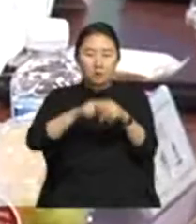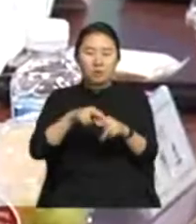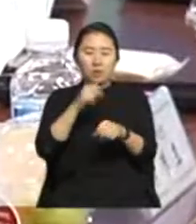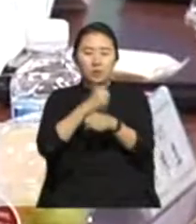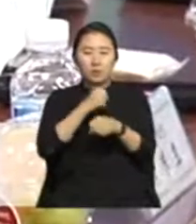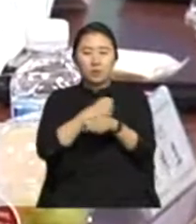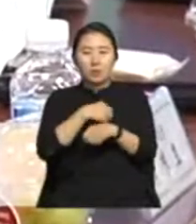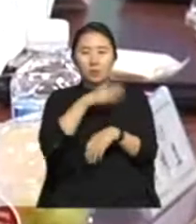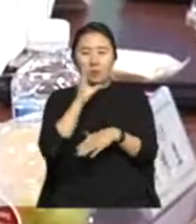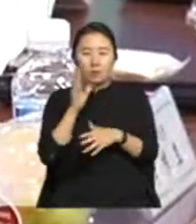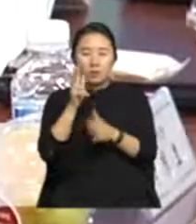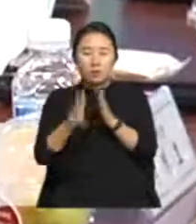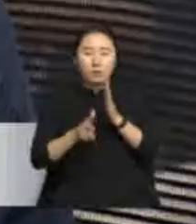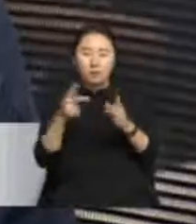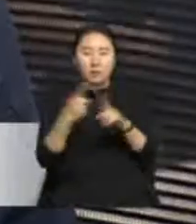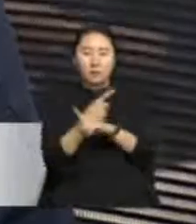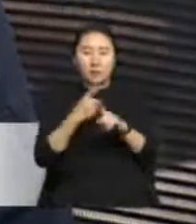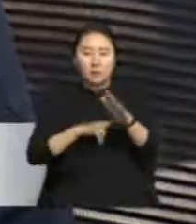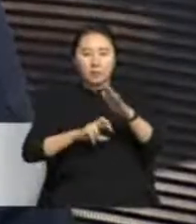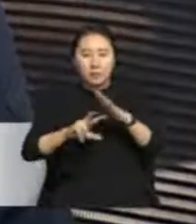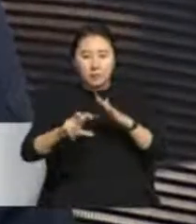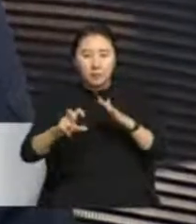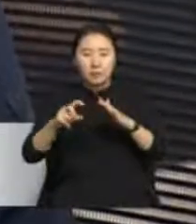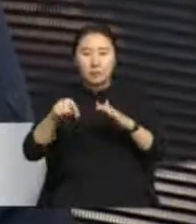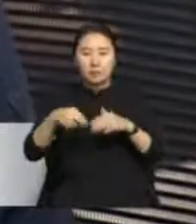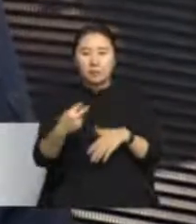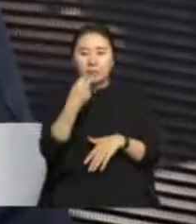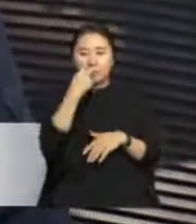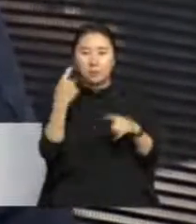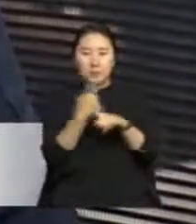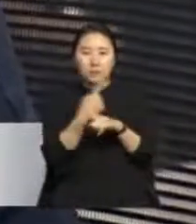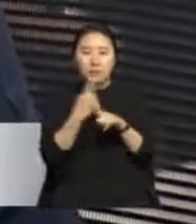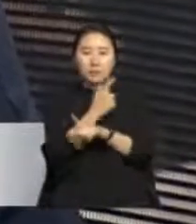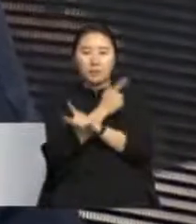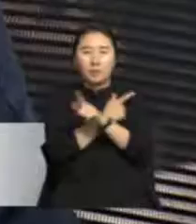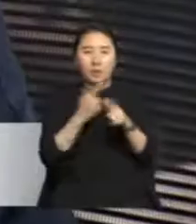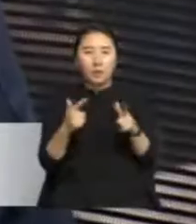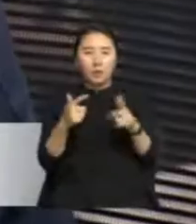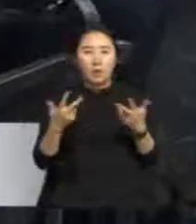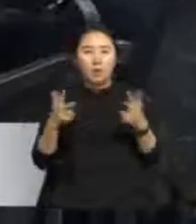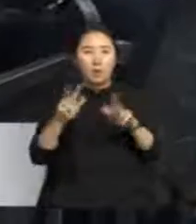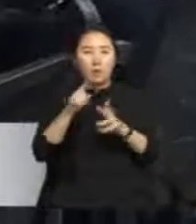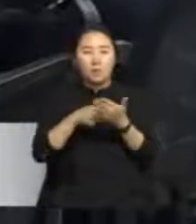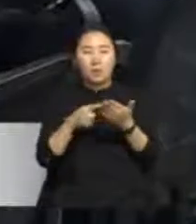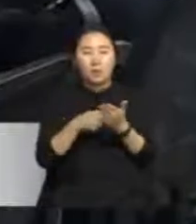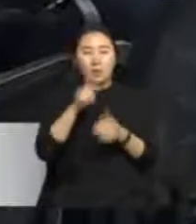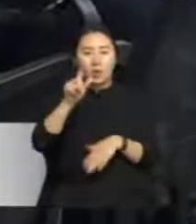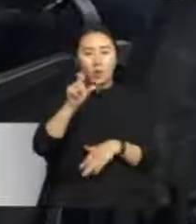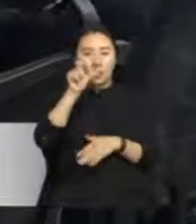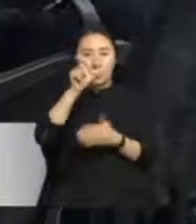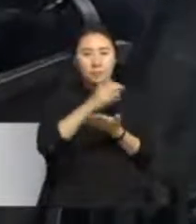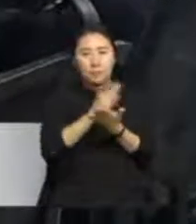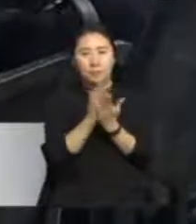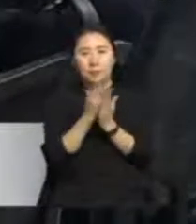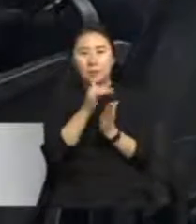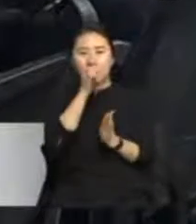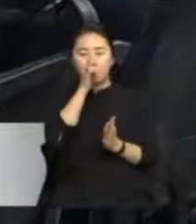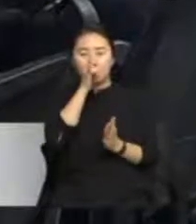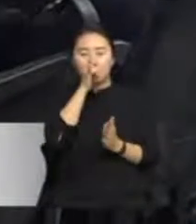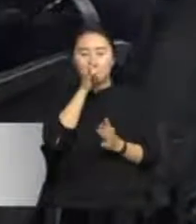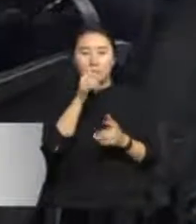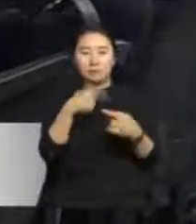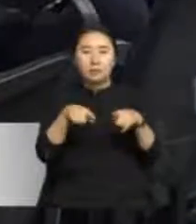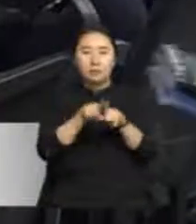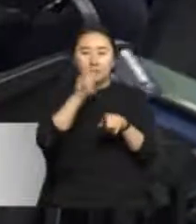지하철 노후전동차 시설 교체 및 지하역사 공기질 개선, 장기미집행 공원용지 보상 등 15건입니다. 이와